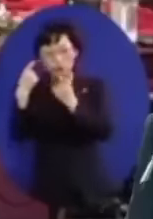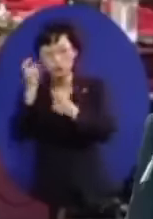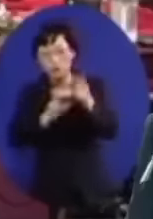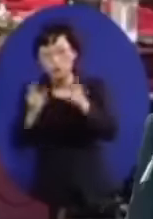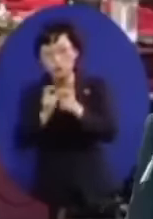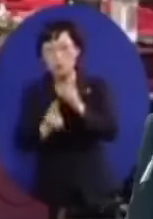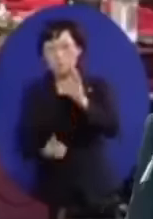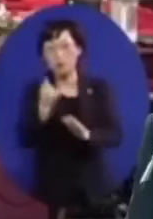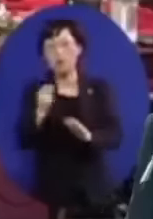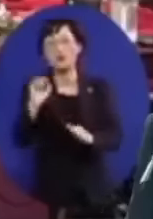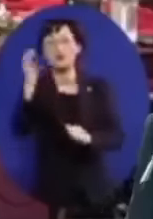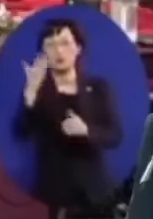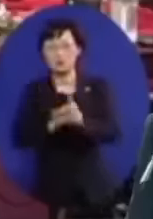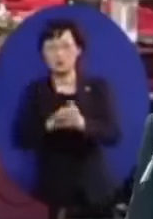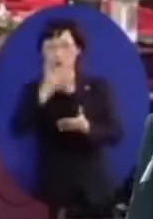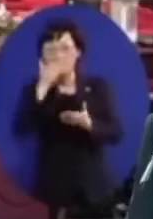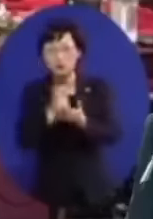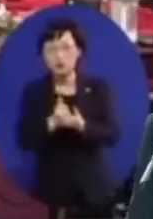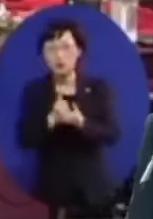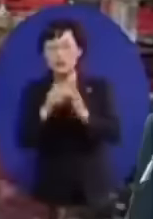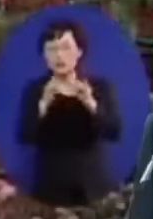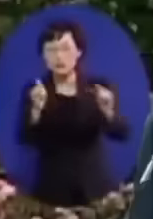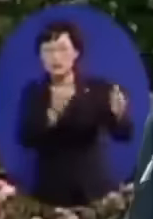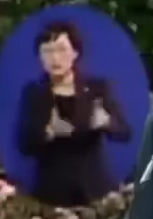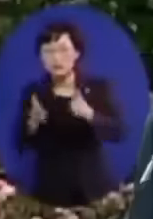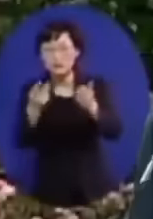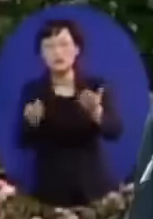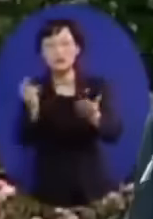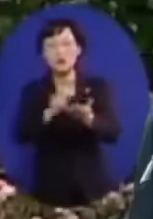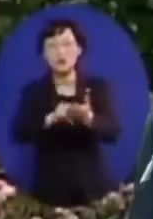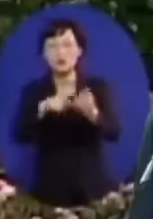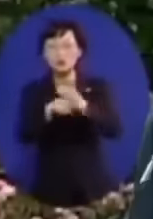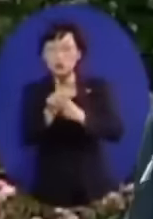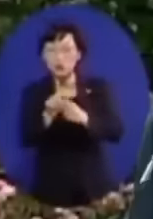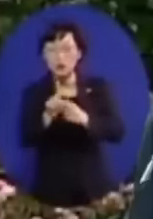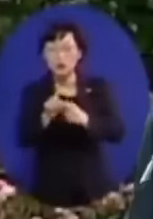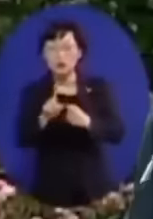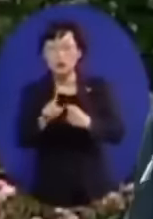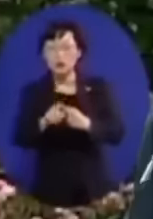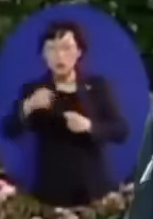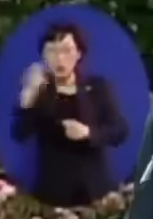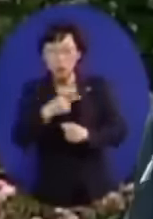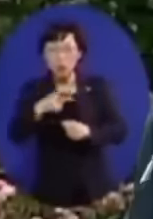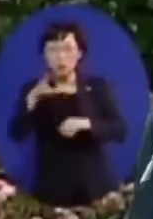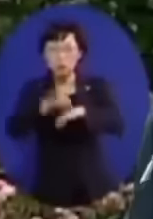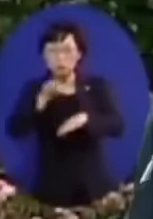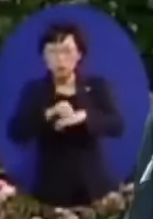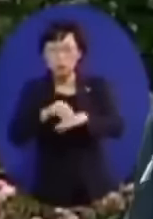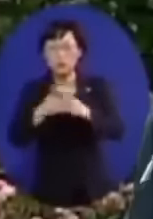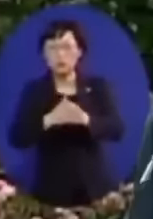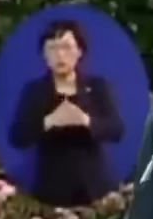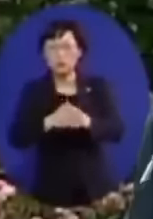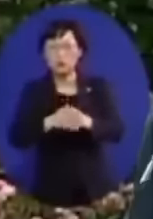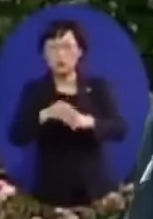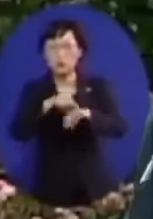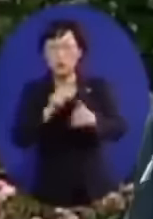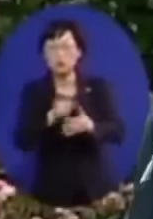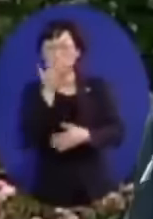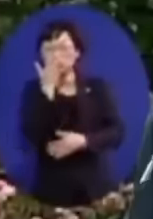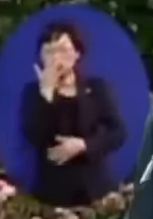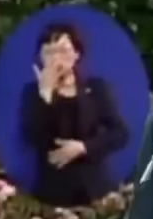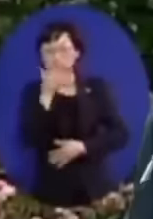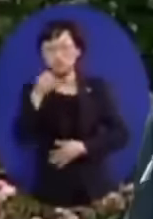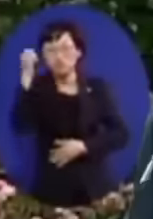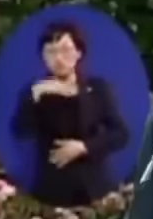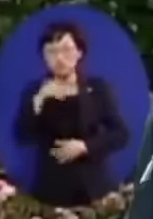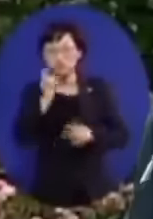됩니다. 죄인의 길에 선다는 말은 죄를 따르는 것이 상습이 되어서 더 이상 양심의 가책도 없이 더욱 잔인하게